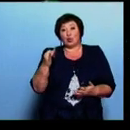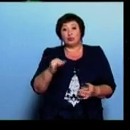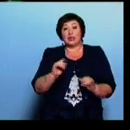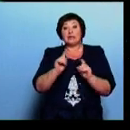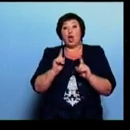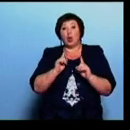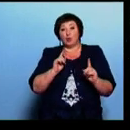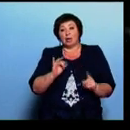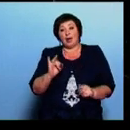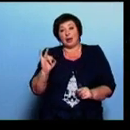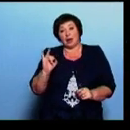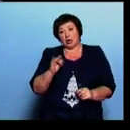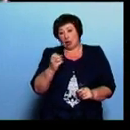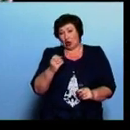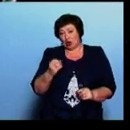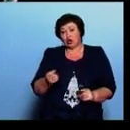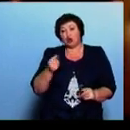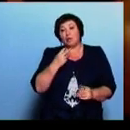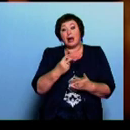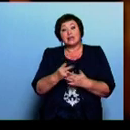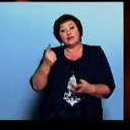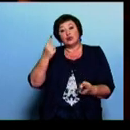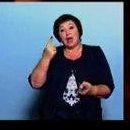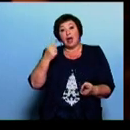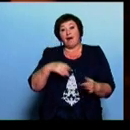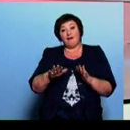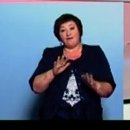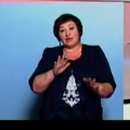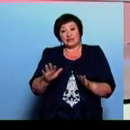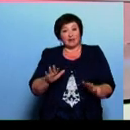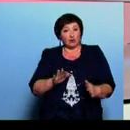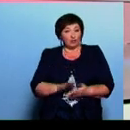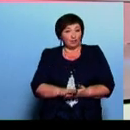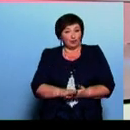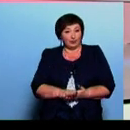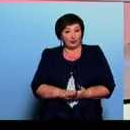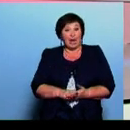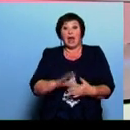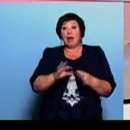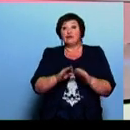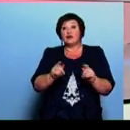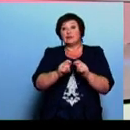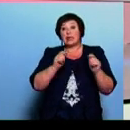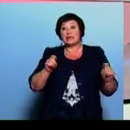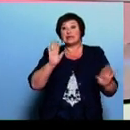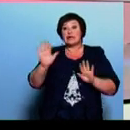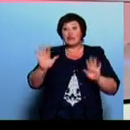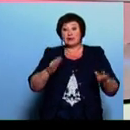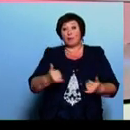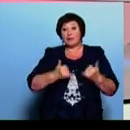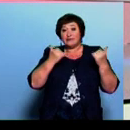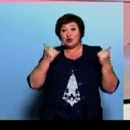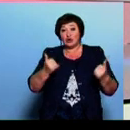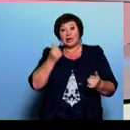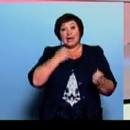3 представления в день до 10 сентября. В Ижевске открылась выставка, посвященная